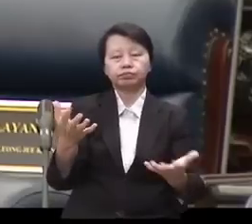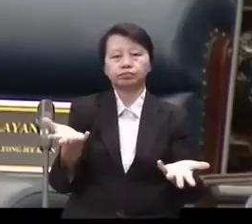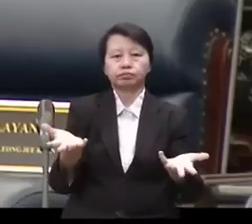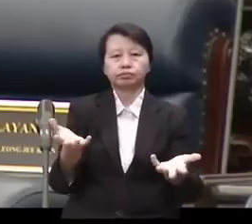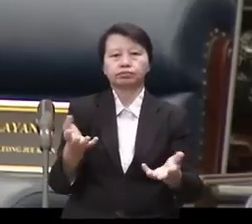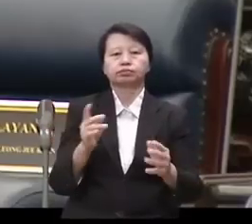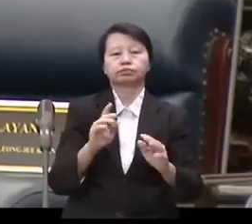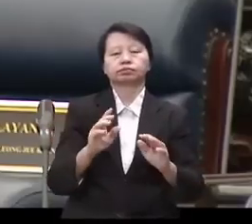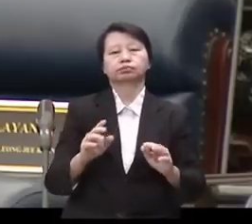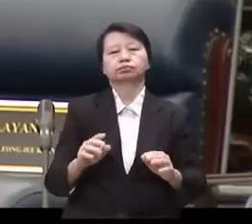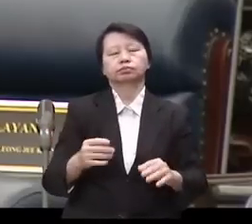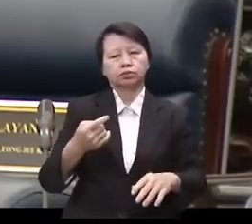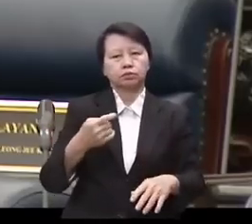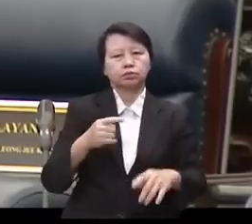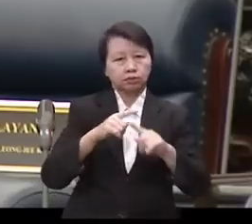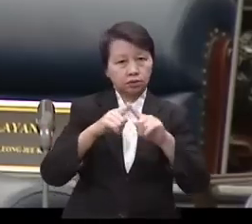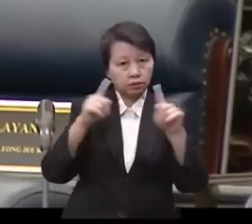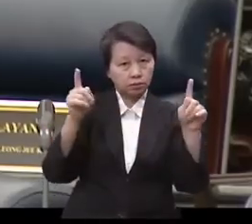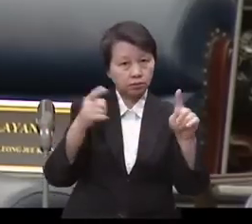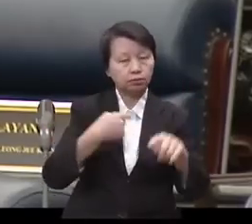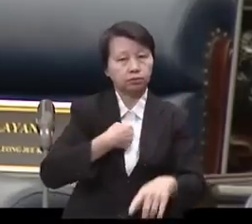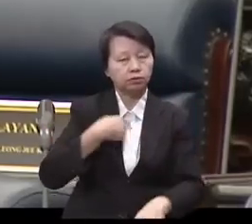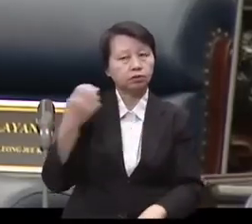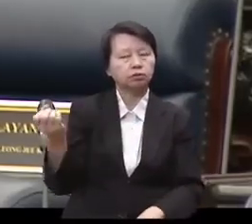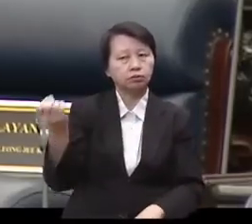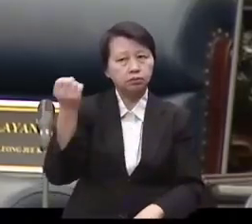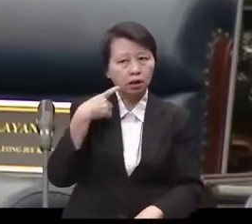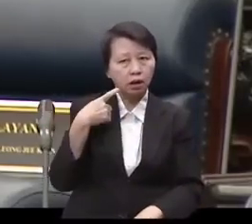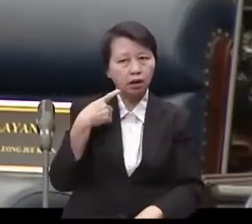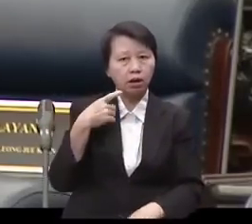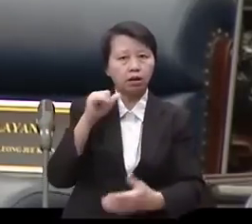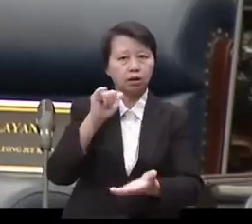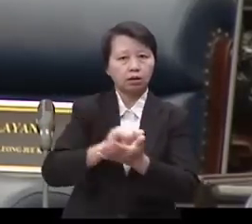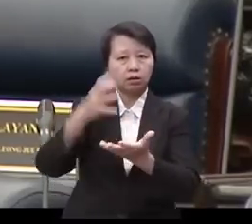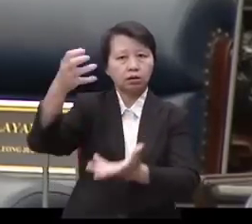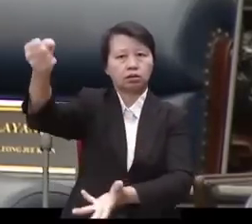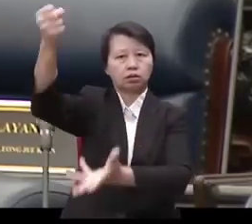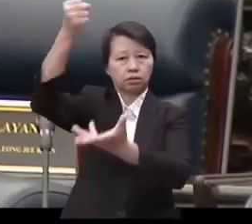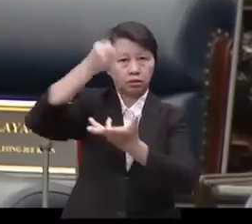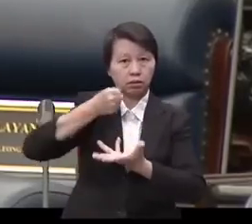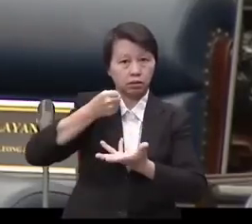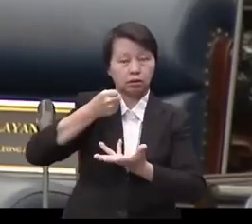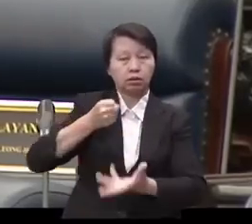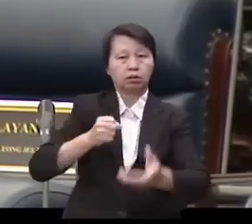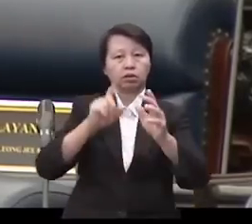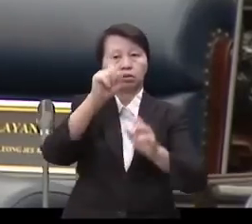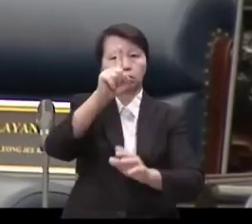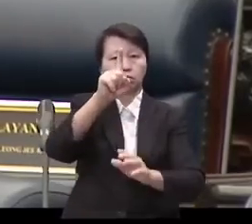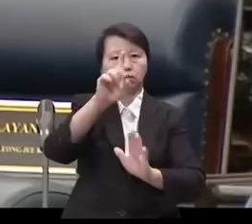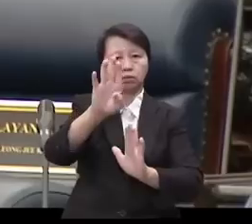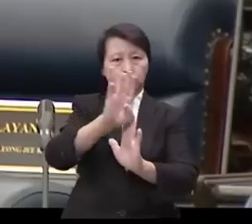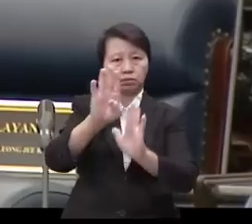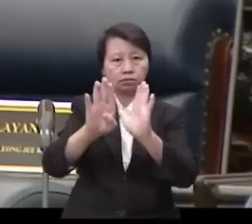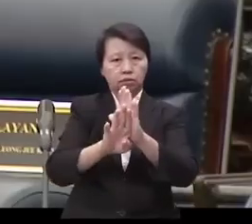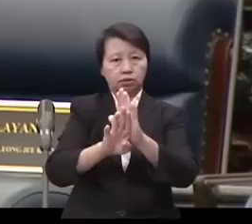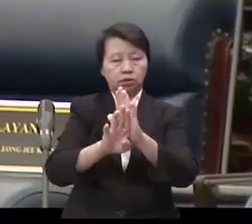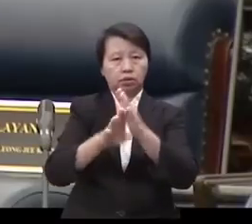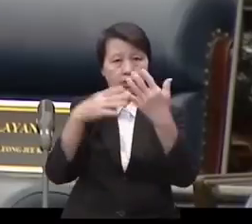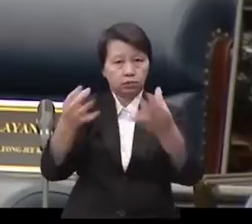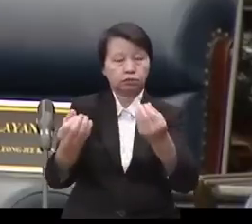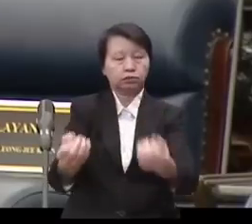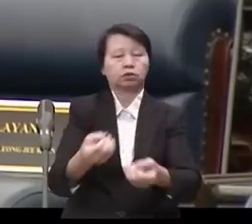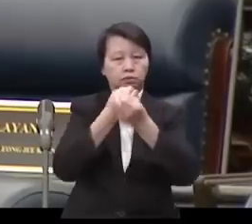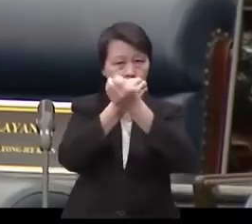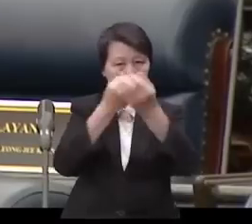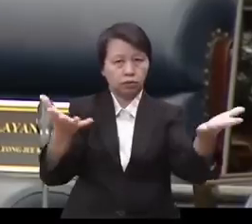Walau bagaimanapun saya difahamkan bahawa peruntukan sebanyak 1 bilion yang telah